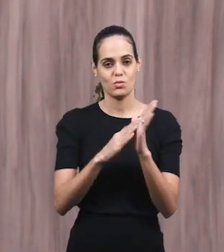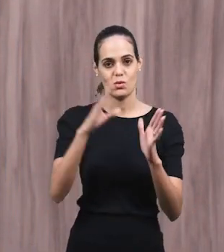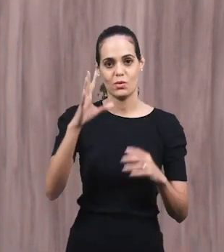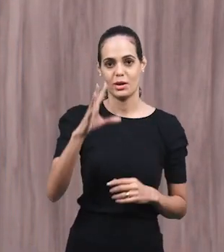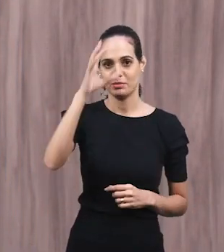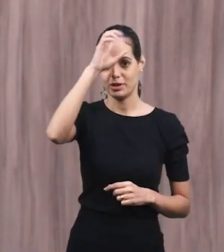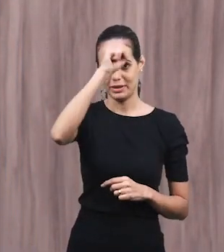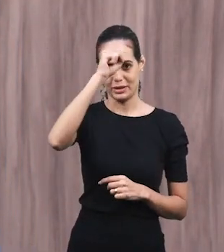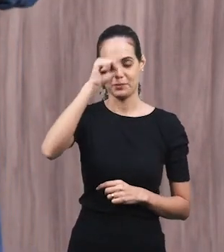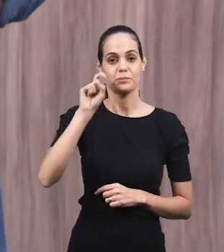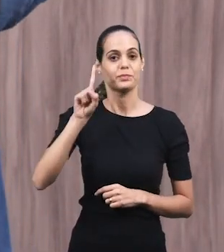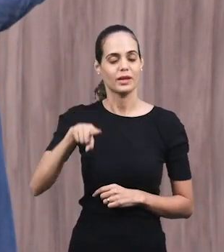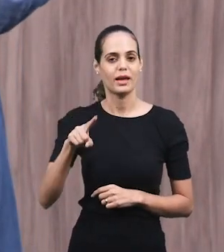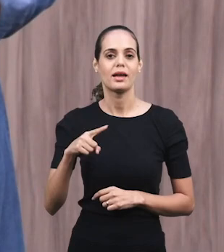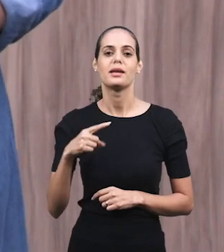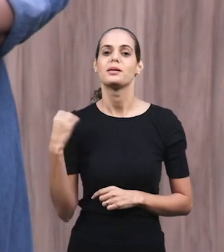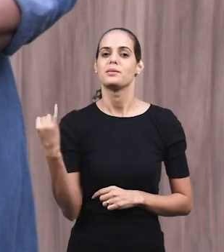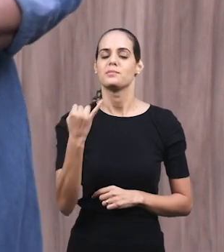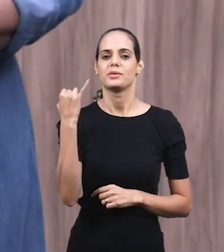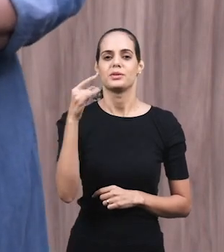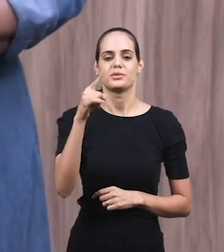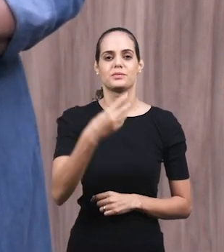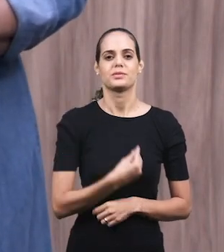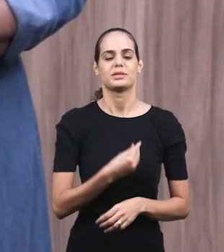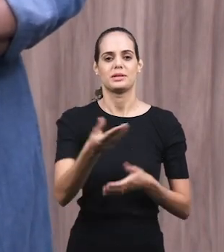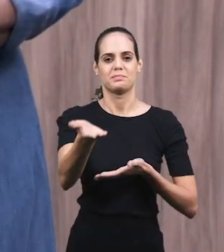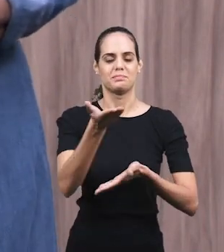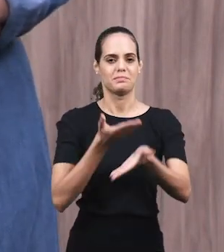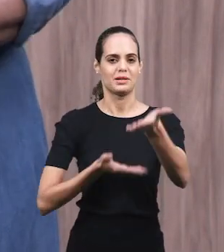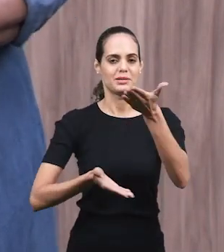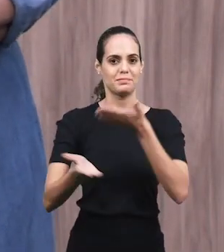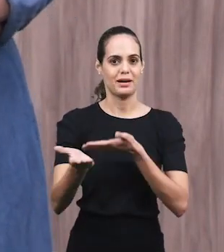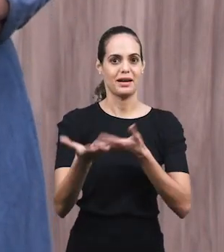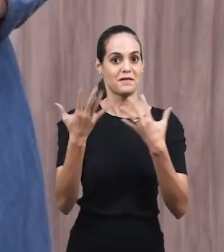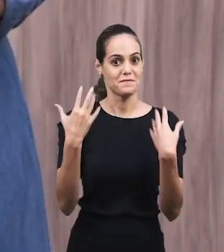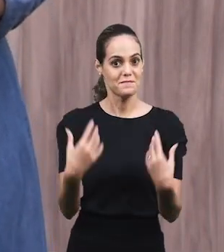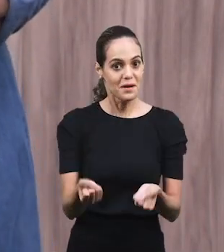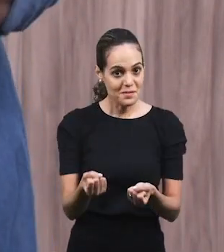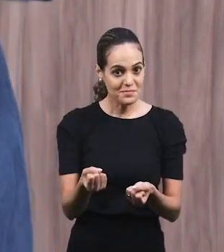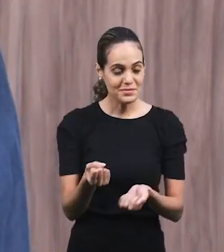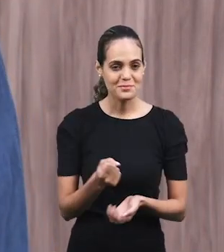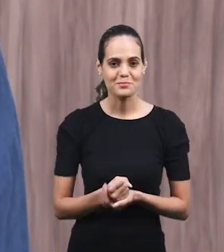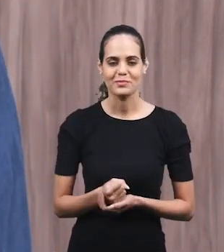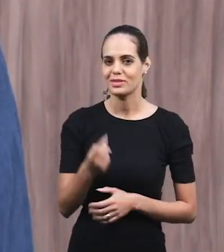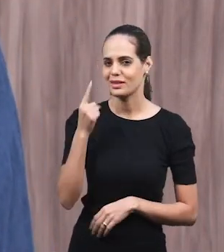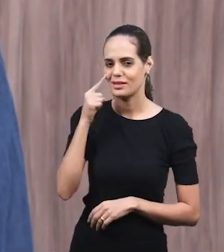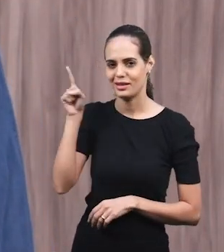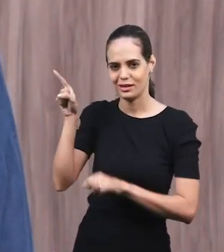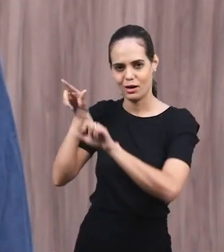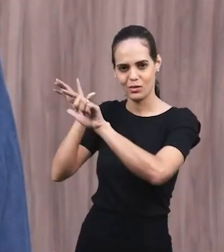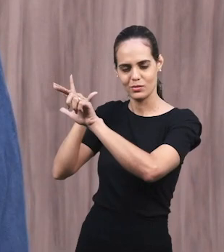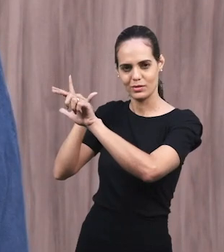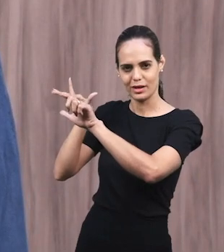à choisir la prochaine louange. Il est très important ta participation. Donc, on va voir.